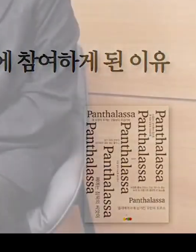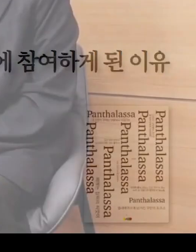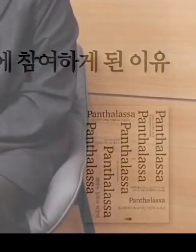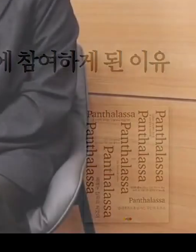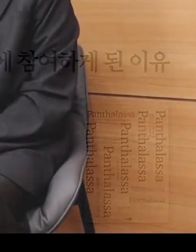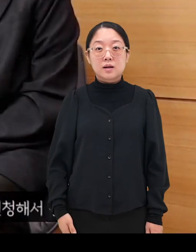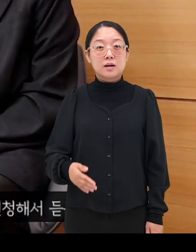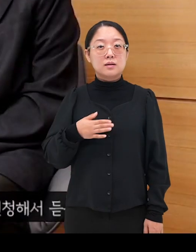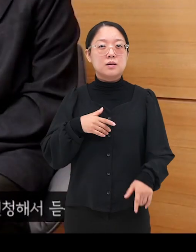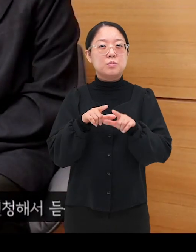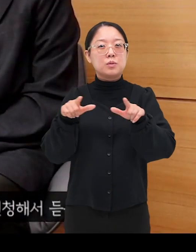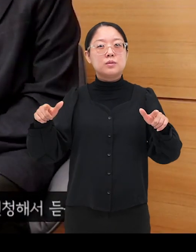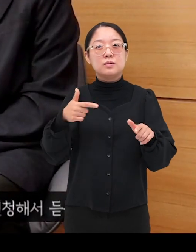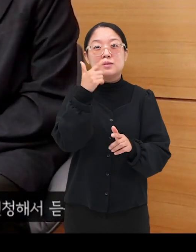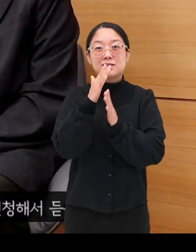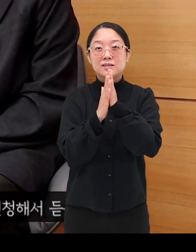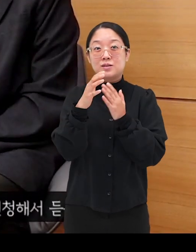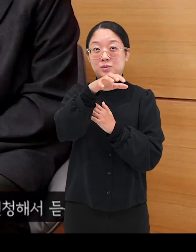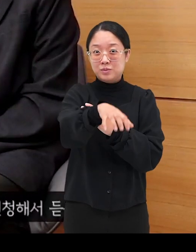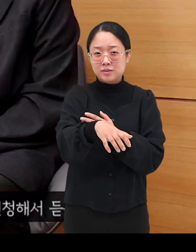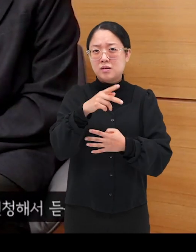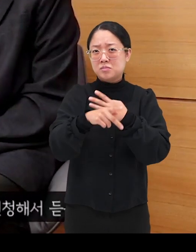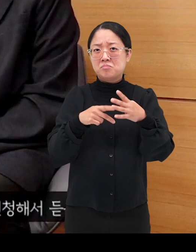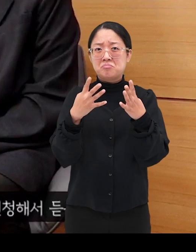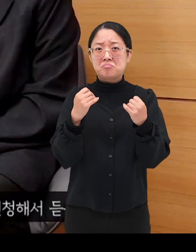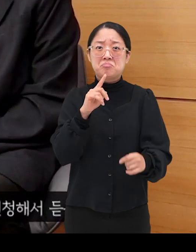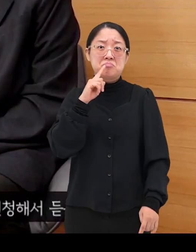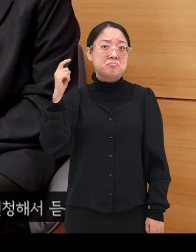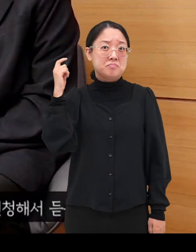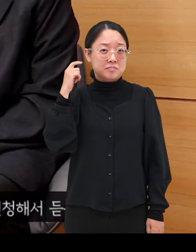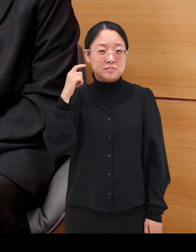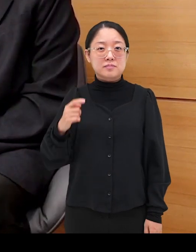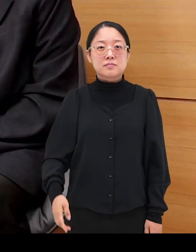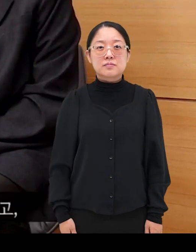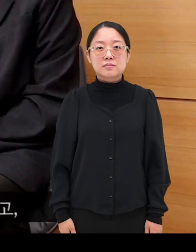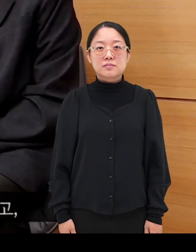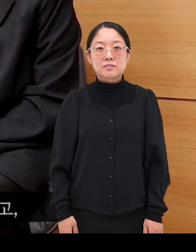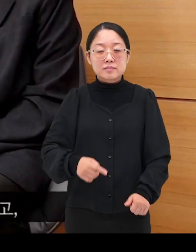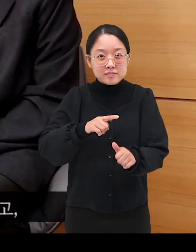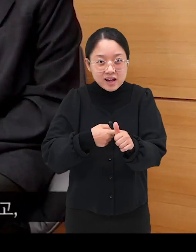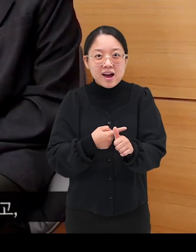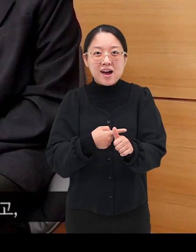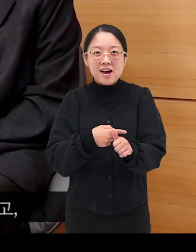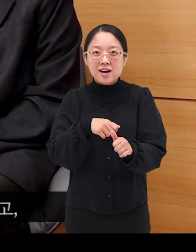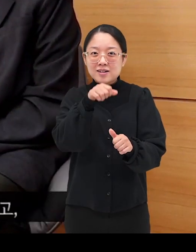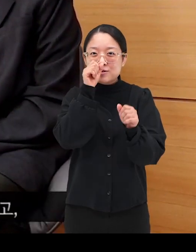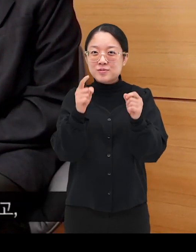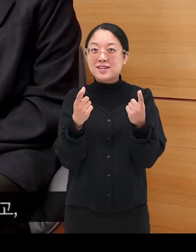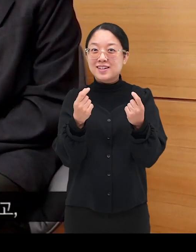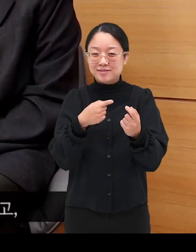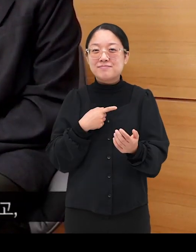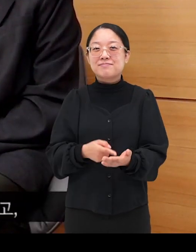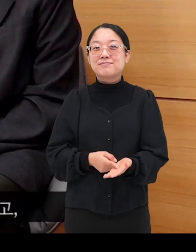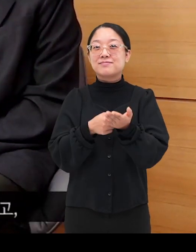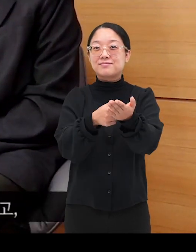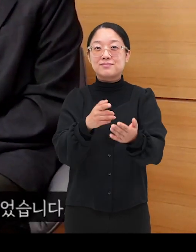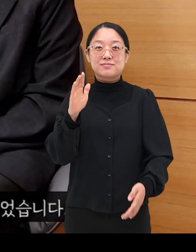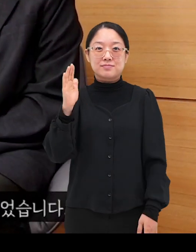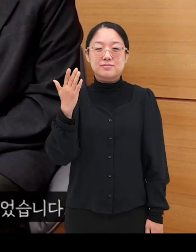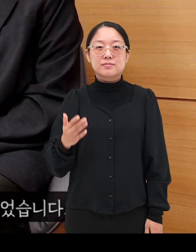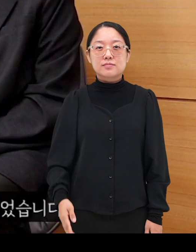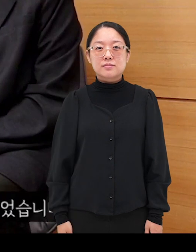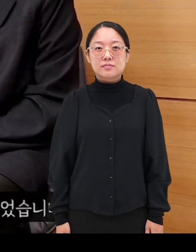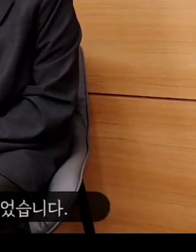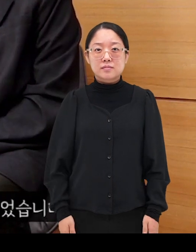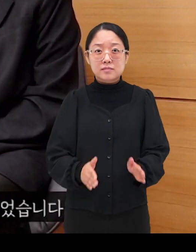제가 평소에 대림도서관에서 하는 프로그램들을 많이 이렇게 신청해서 듣는데 이번에도 좋은 기회다 싶어서 신청을 했고 그 좋은